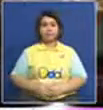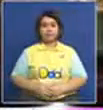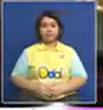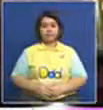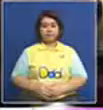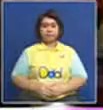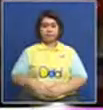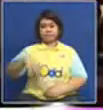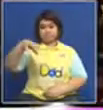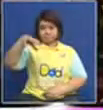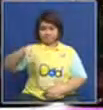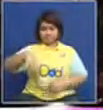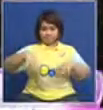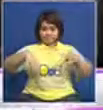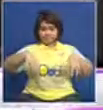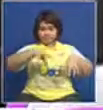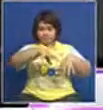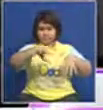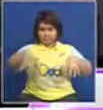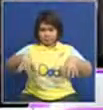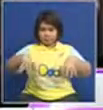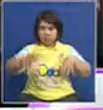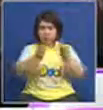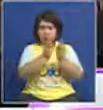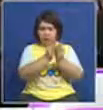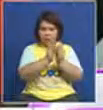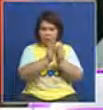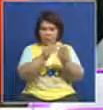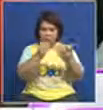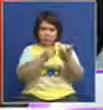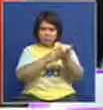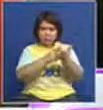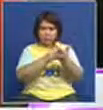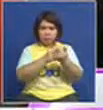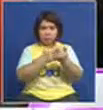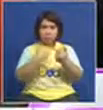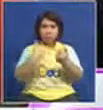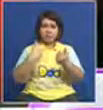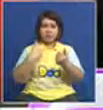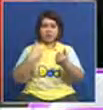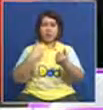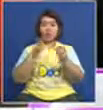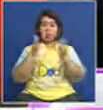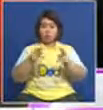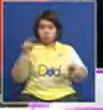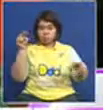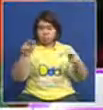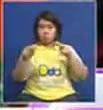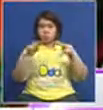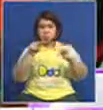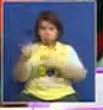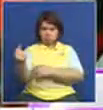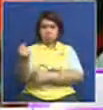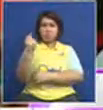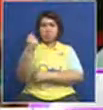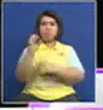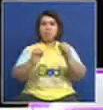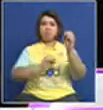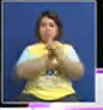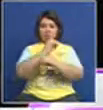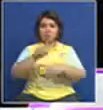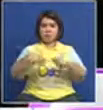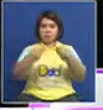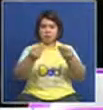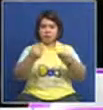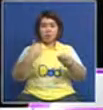หน่วยเลือกตั้งทั่วเมียนมายังคงเร่งนับผลการเลือกตั้งทั่วไปท่ามกลางการรักษาความปลอดภัยอย่างเข้มงวดและบางหน่วยก็มีเจ้าหน้